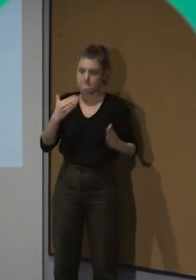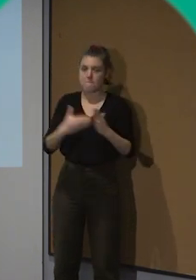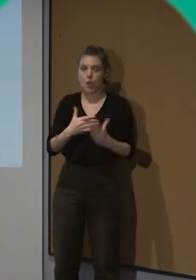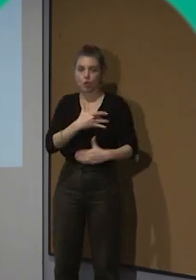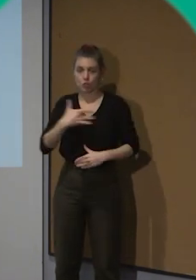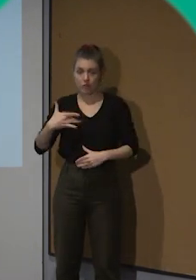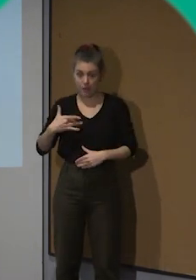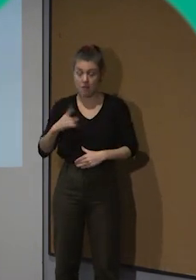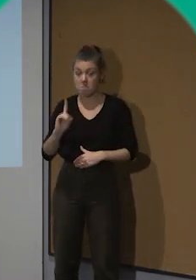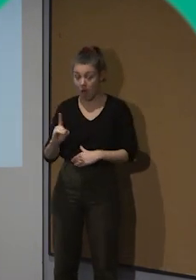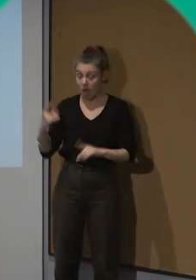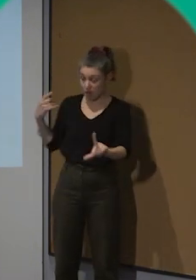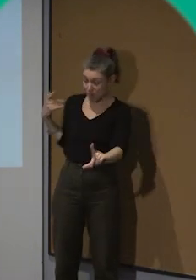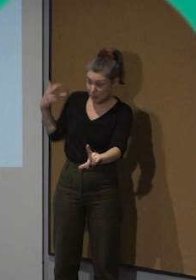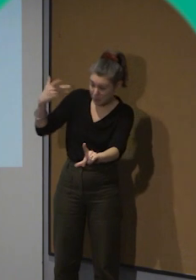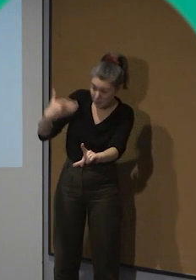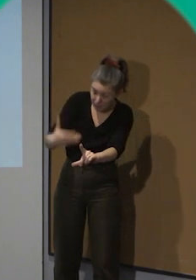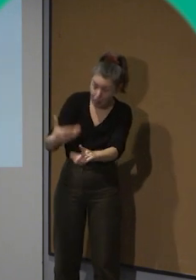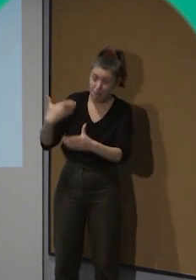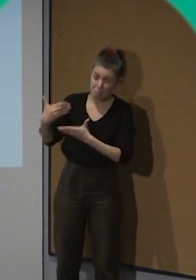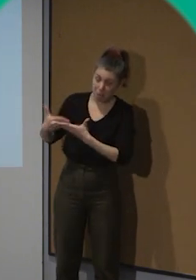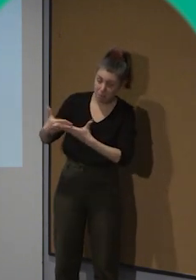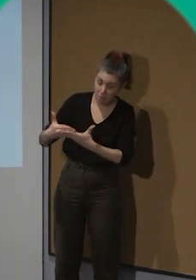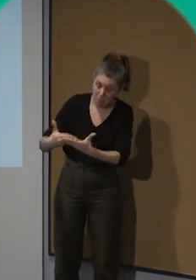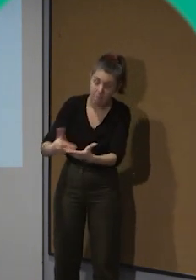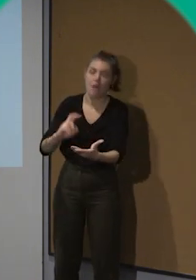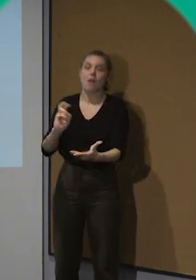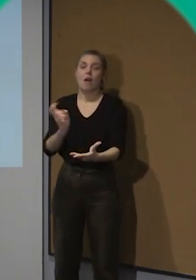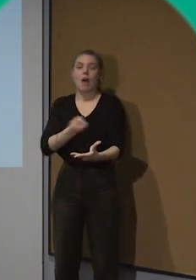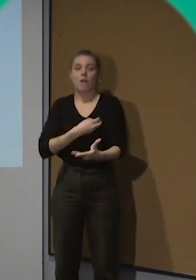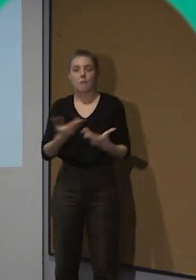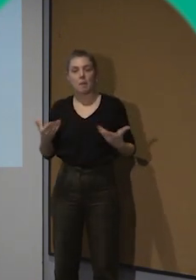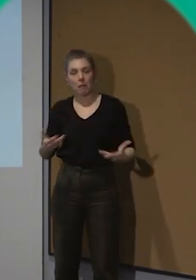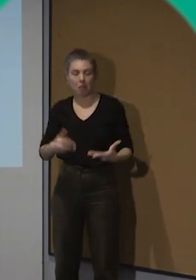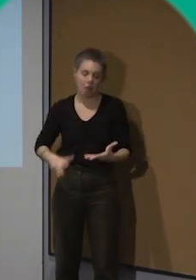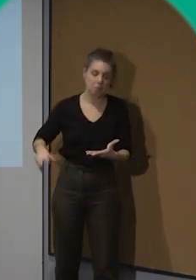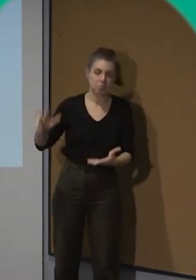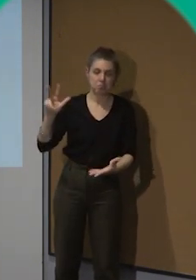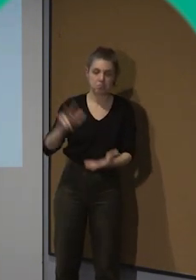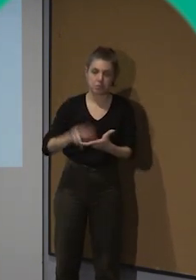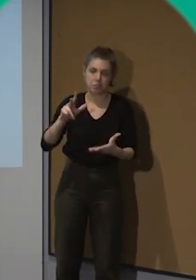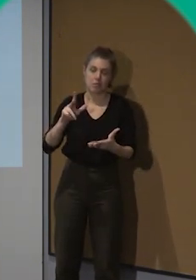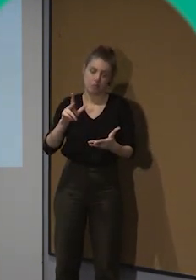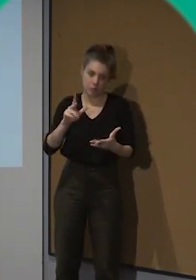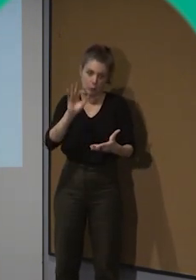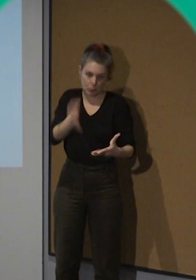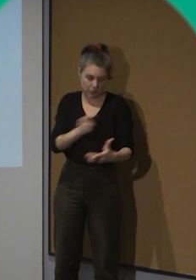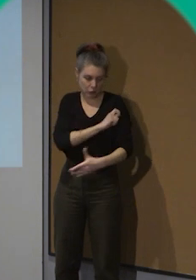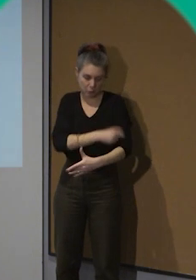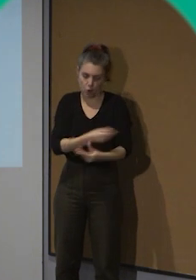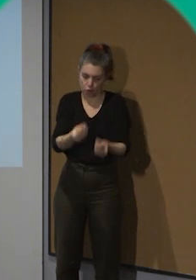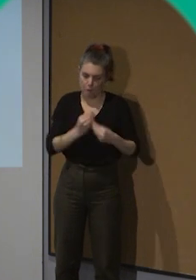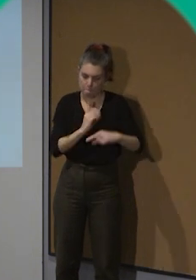Ce chemin a été très long, mais il a abouti à une certaine législation et on va voir un